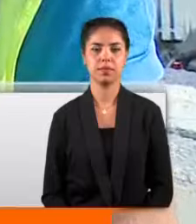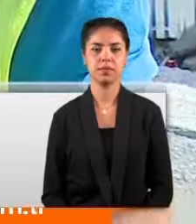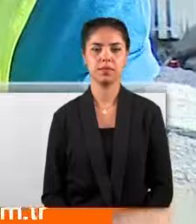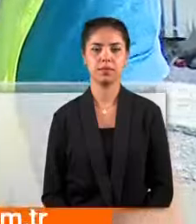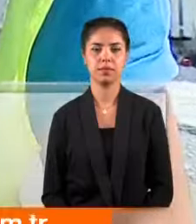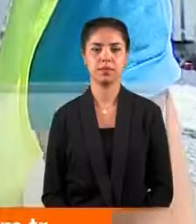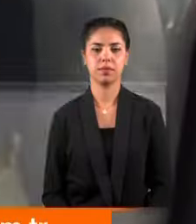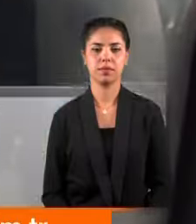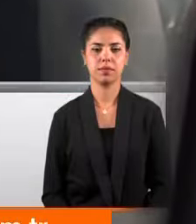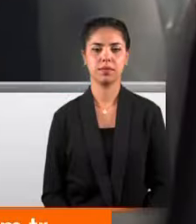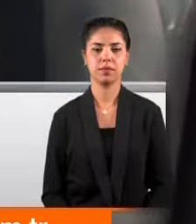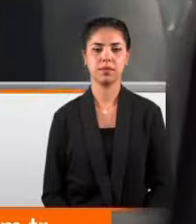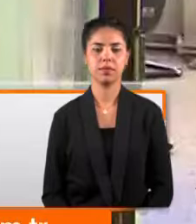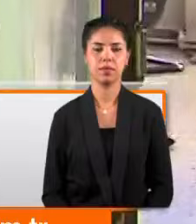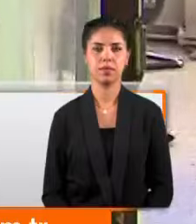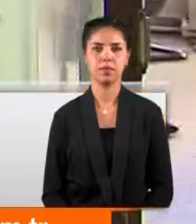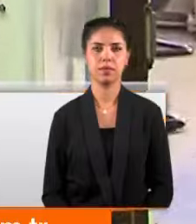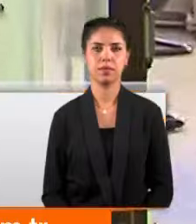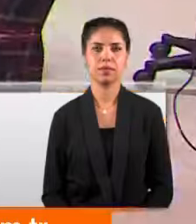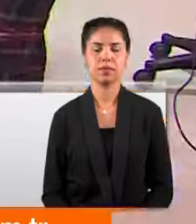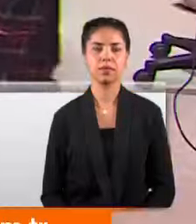Bu bizim kanayan yaramız.